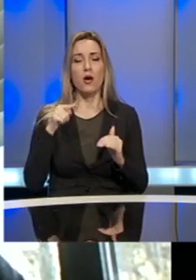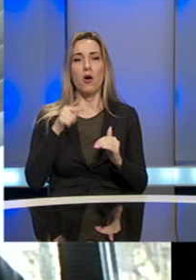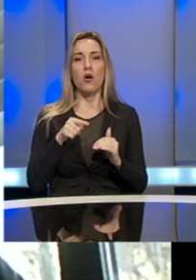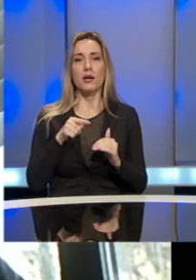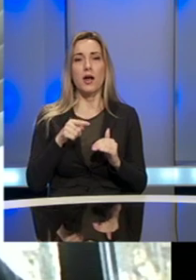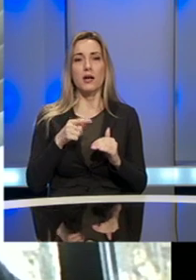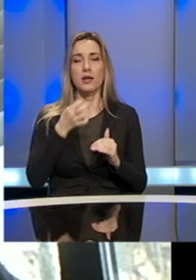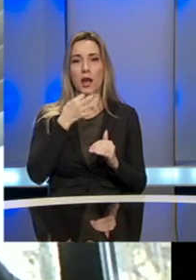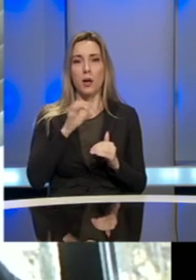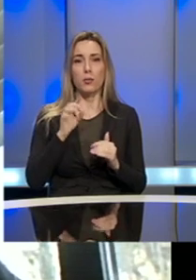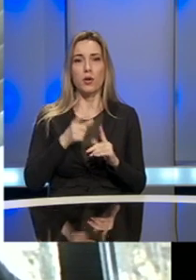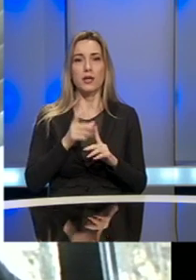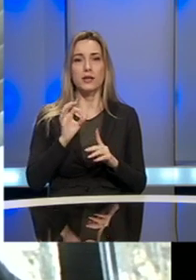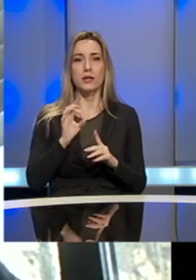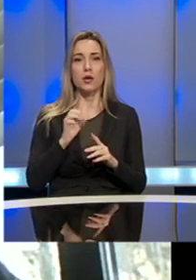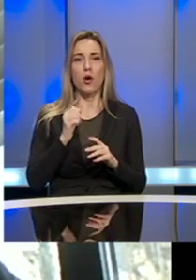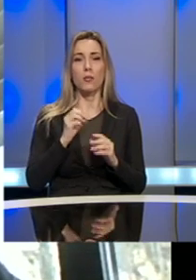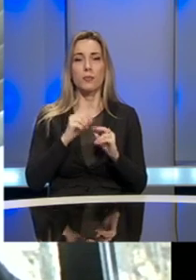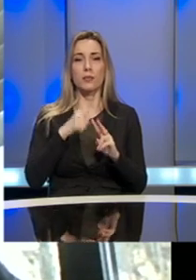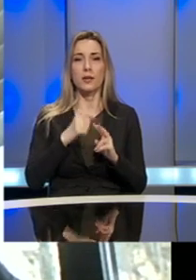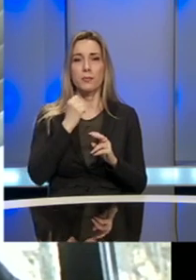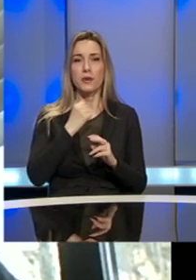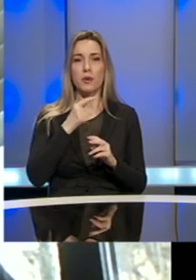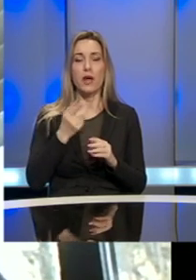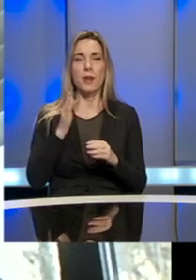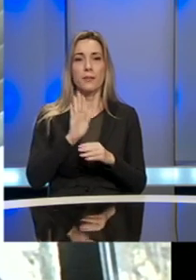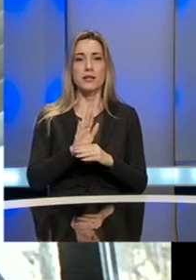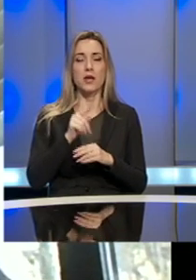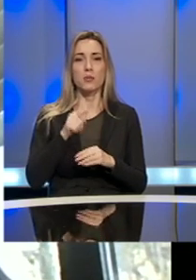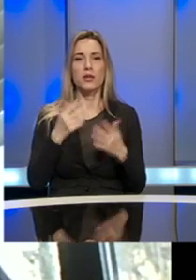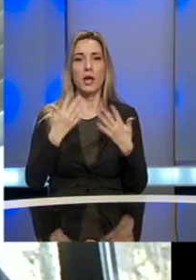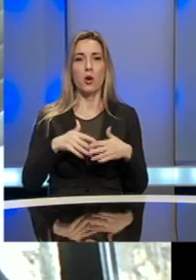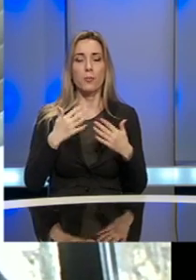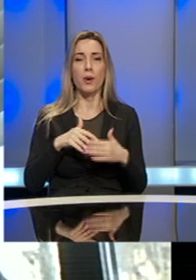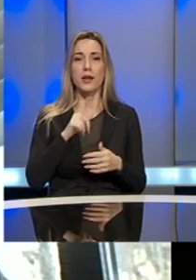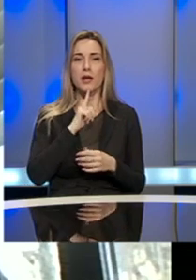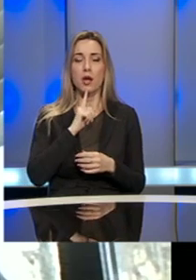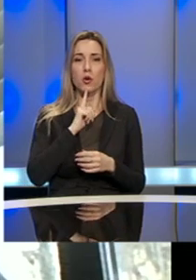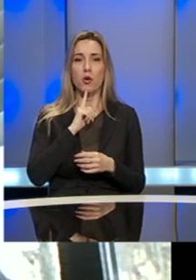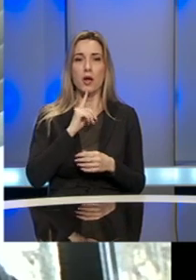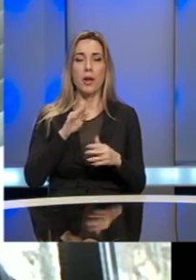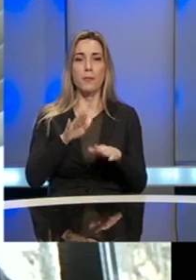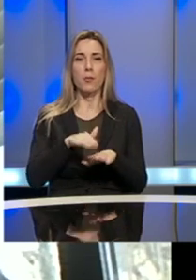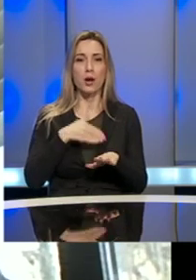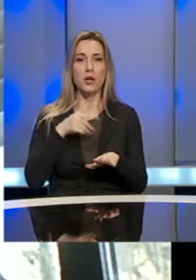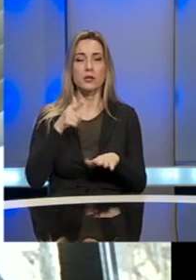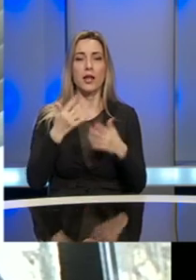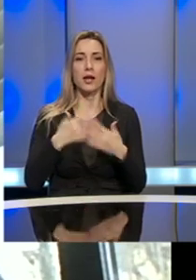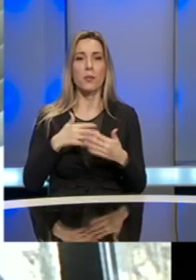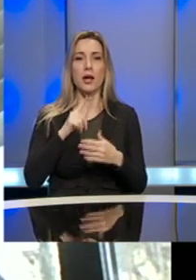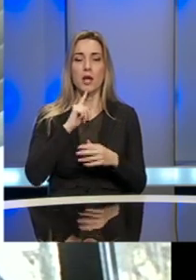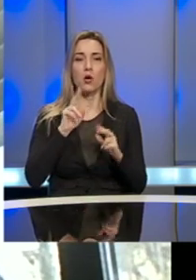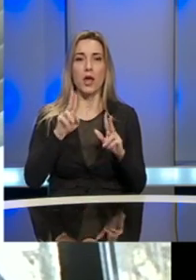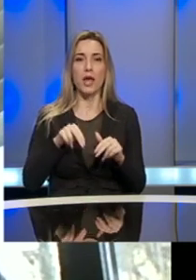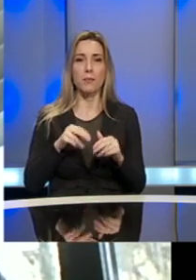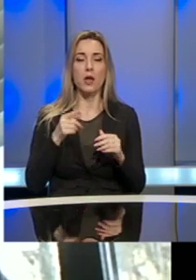da kažem, najbolji dio BH privrede, a u cilju da predstavimo te kompanije koje pokreću te kompanije koje imaju